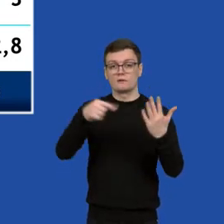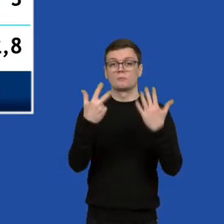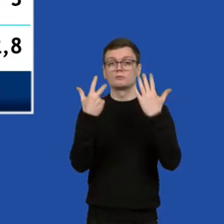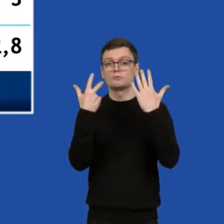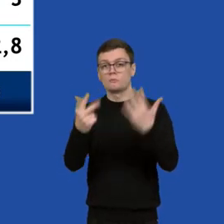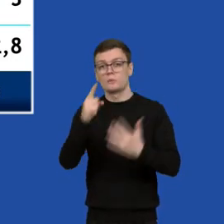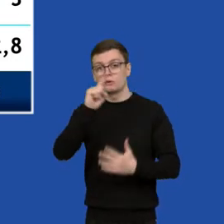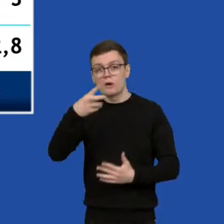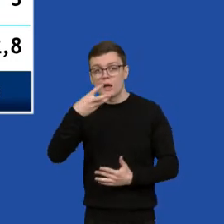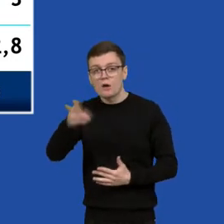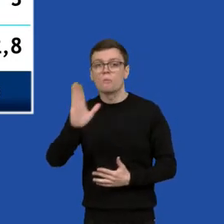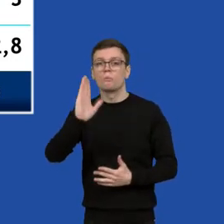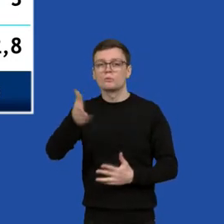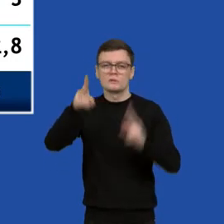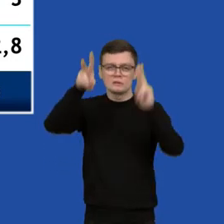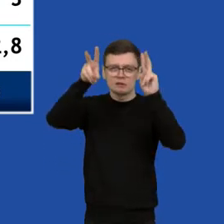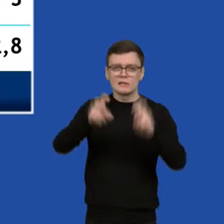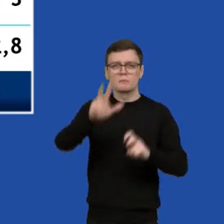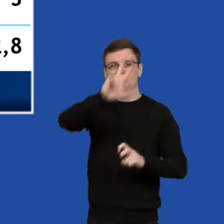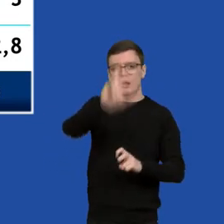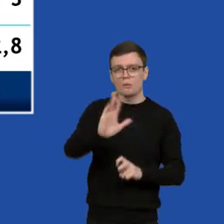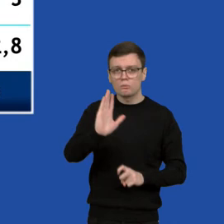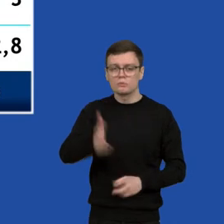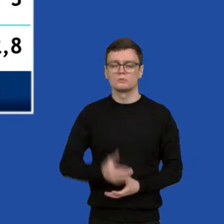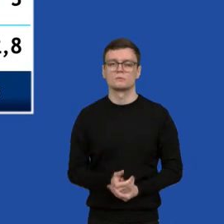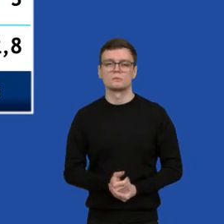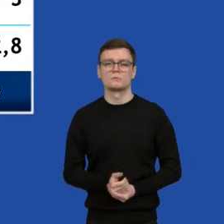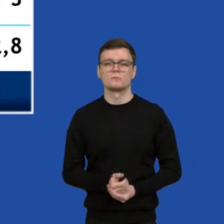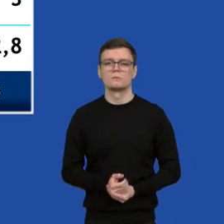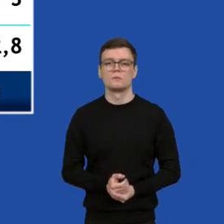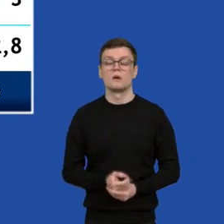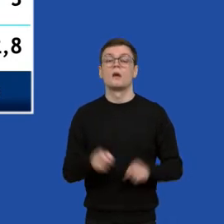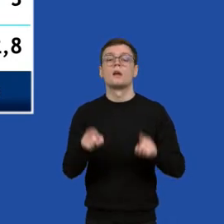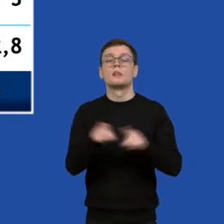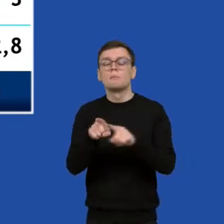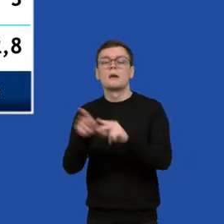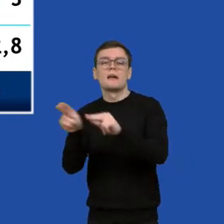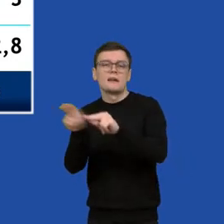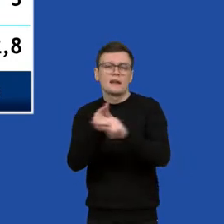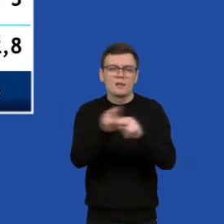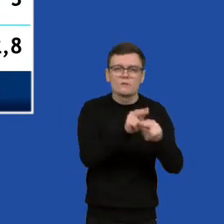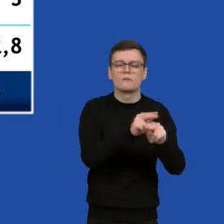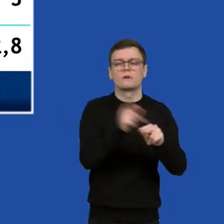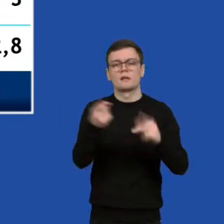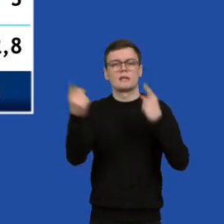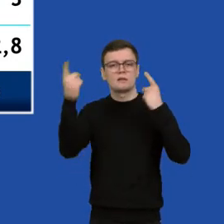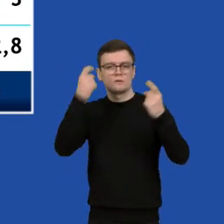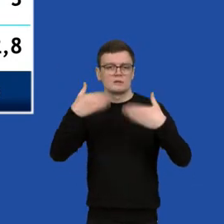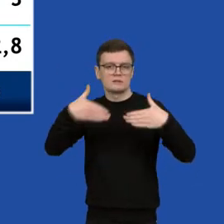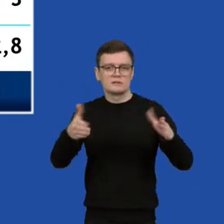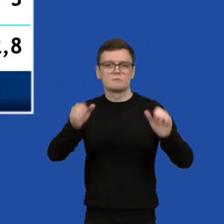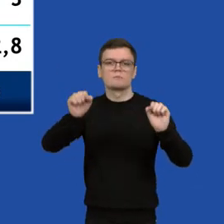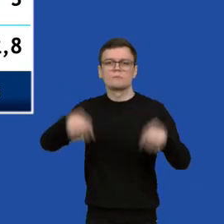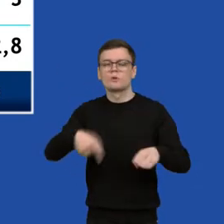eurų, bus daromi tyrimai Baltijos jūroje. Ir taip pat renovacijos procesų informacinė sistema, kuri padės tą patį renovacijos procesą